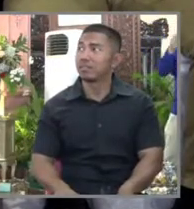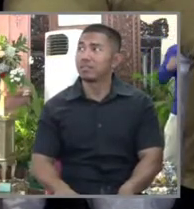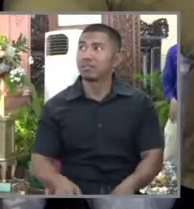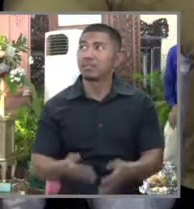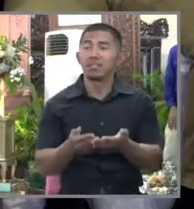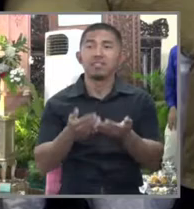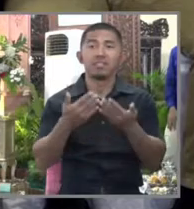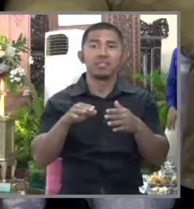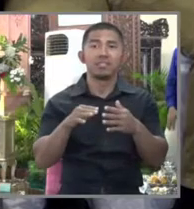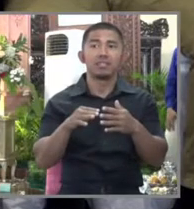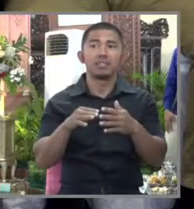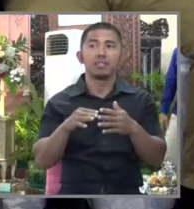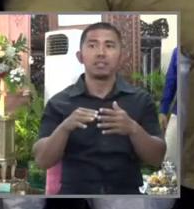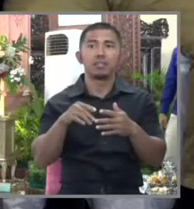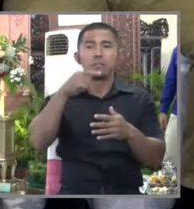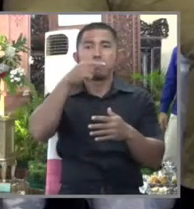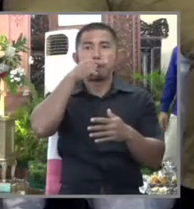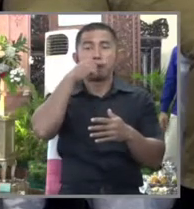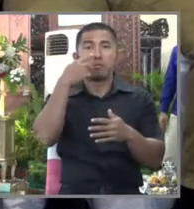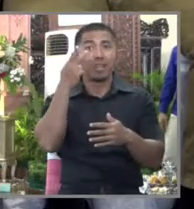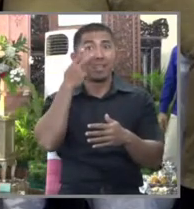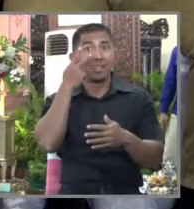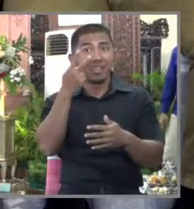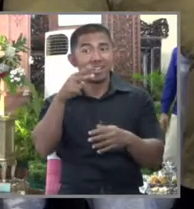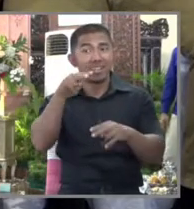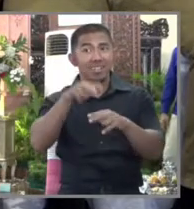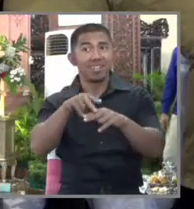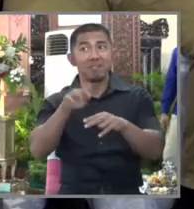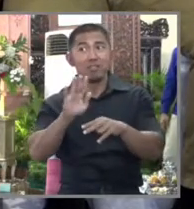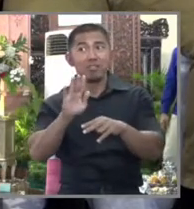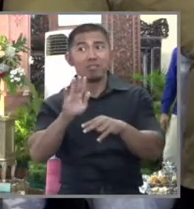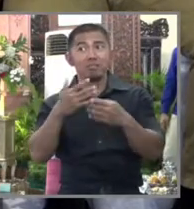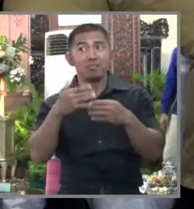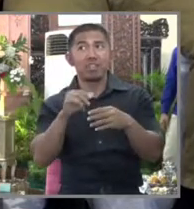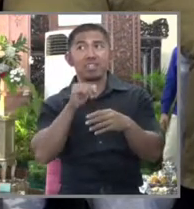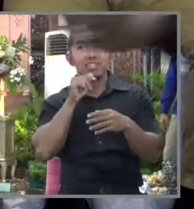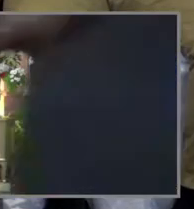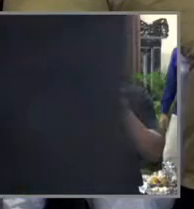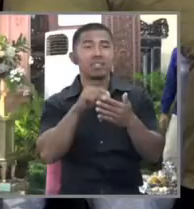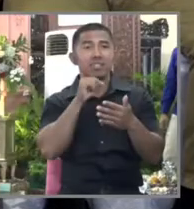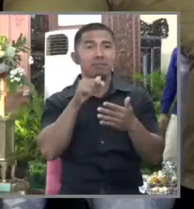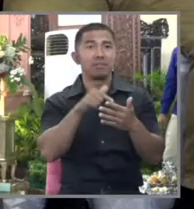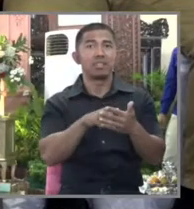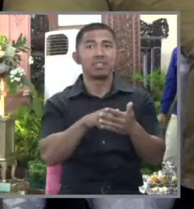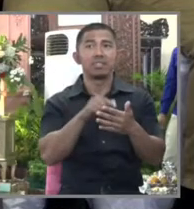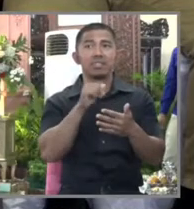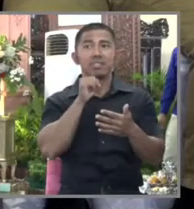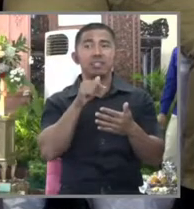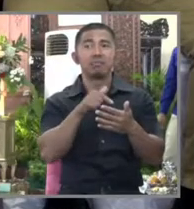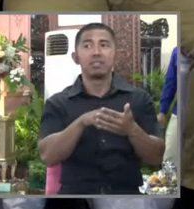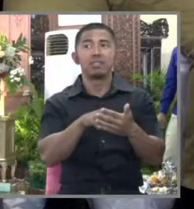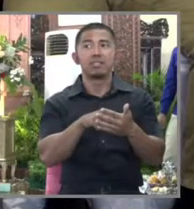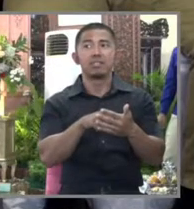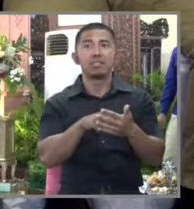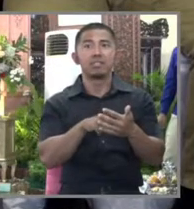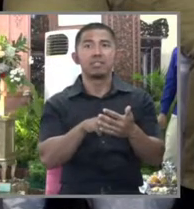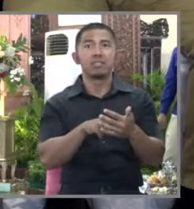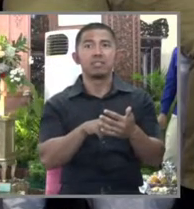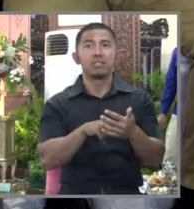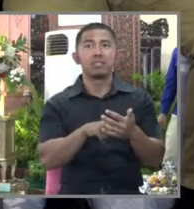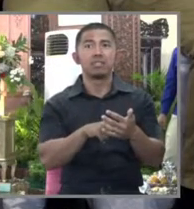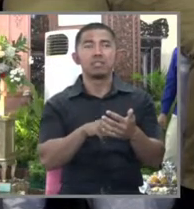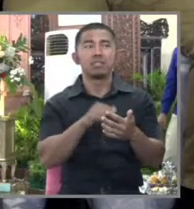sudah berkunjung ke stand pameran belum? Pak? Belum. Oh, belum. Belum. Nah, barangkali dari teman-teman ekonomi. Oke, silakan sekarang ini. Yang umum. Ya, kira-kira ada apa